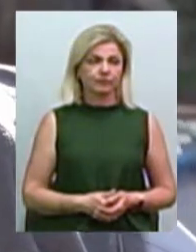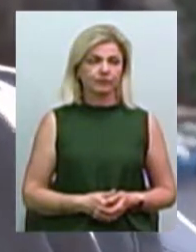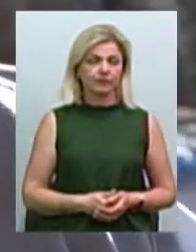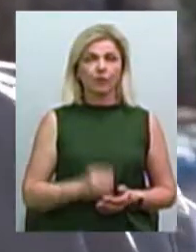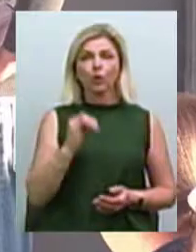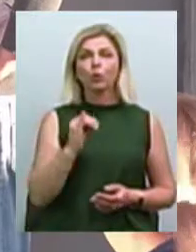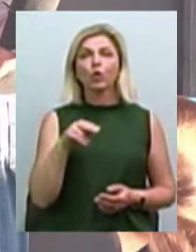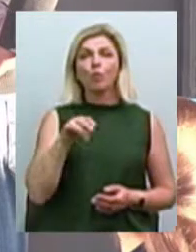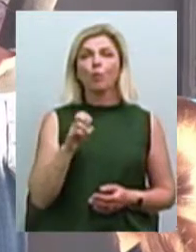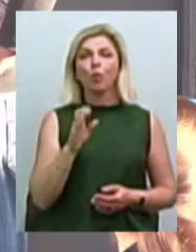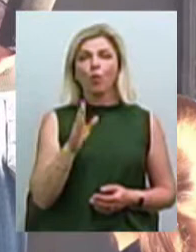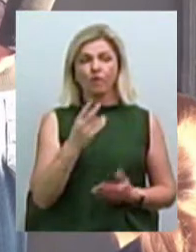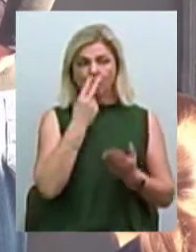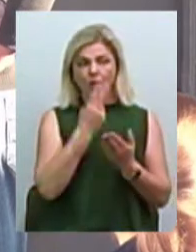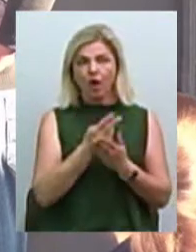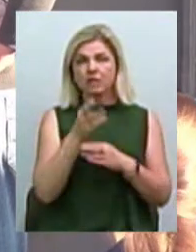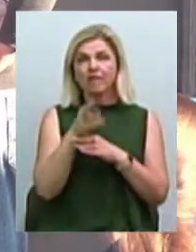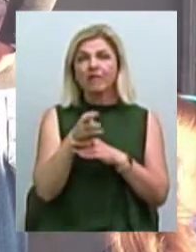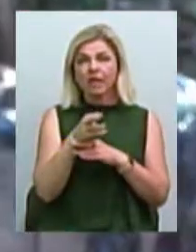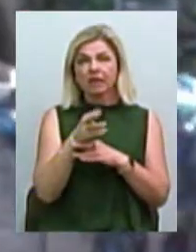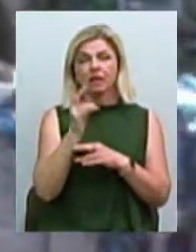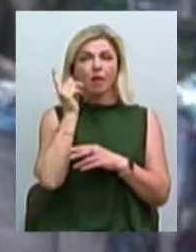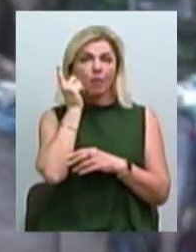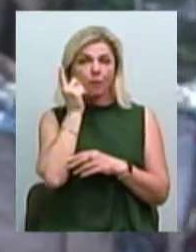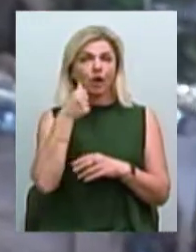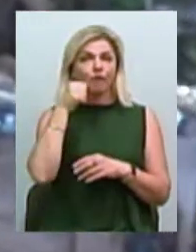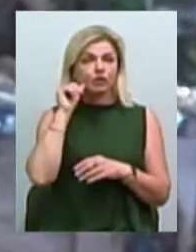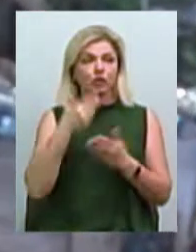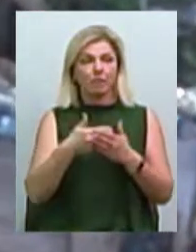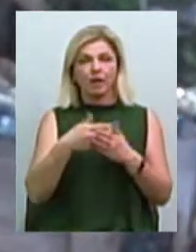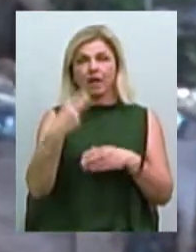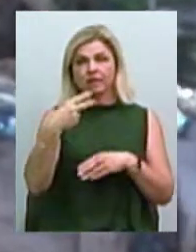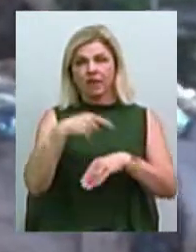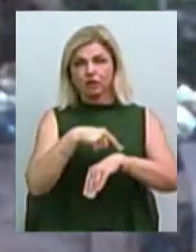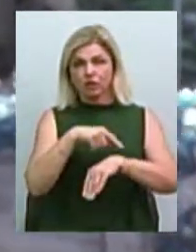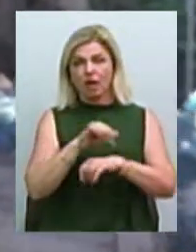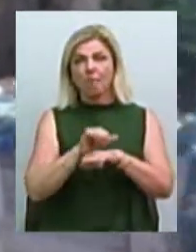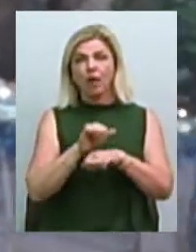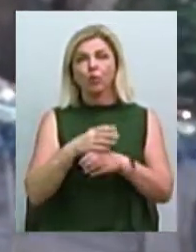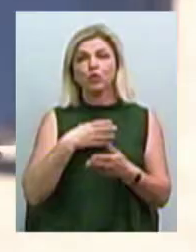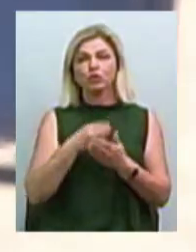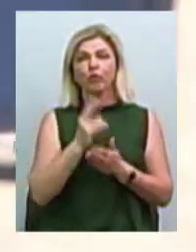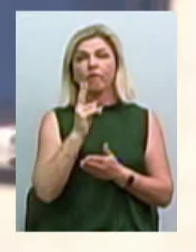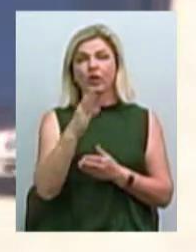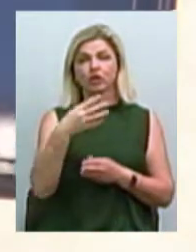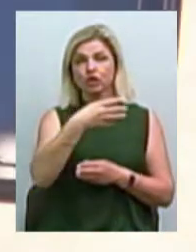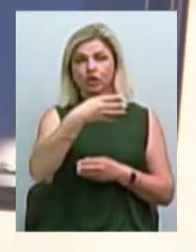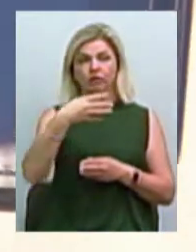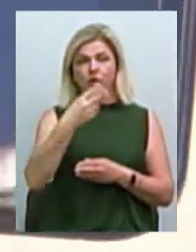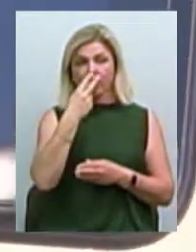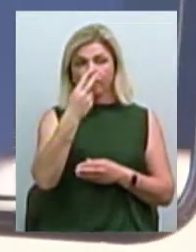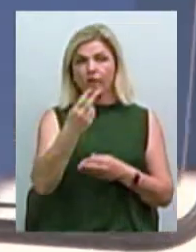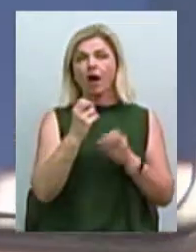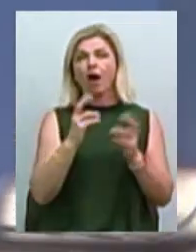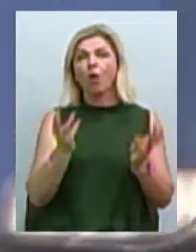Юрій Попов показує колегам відеозаписи на телефоні. Вчора близько 20-ї з балкону своєї квартири на 4-му поверсі побачив, як